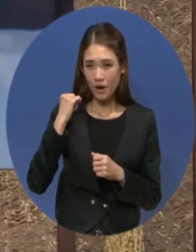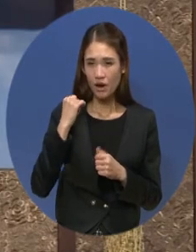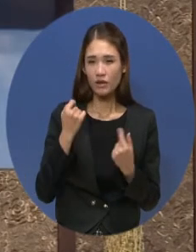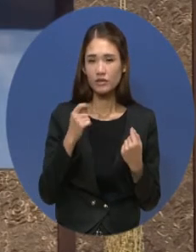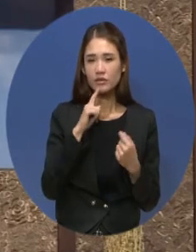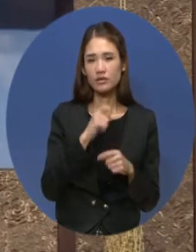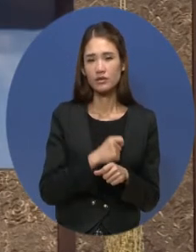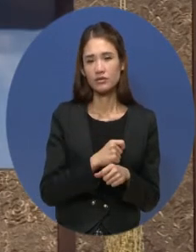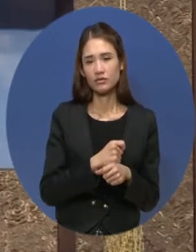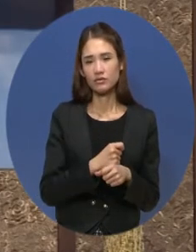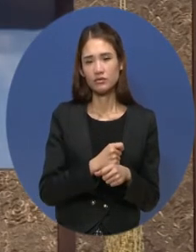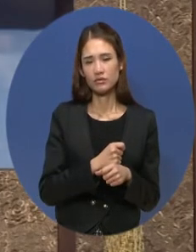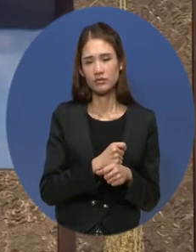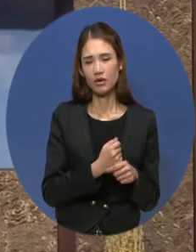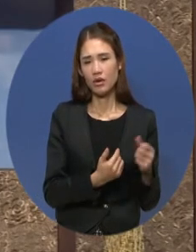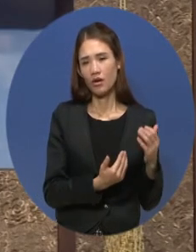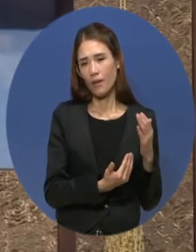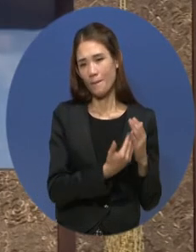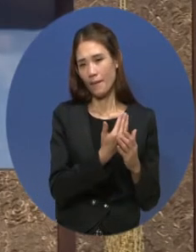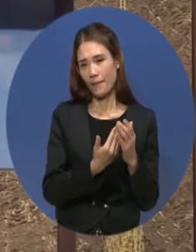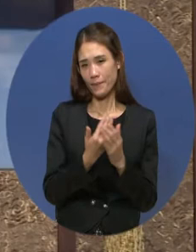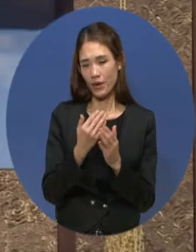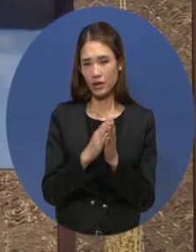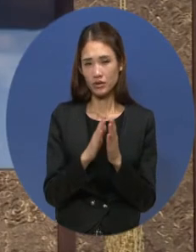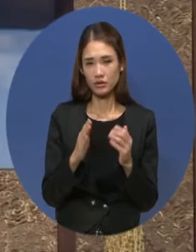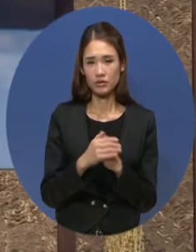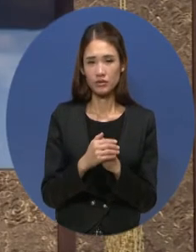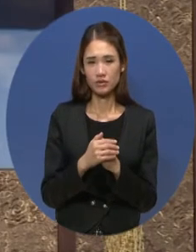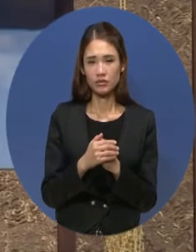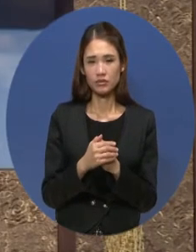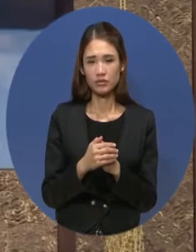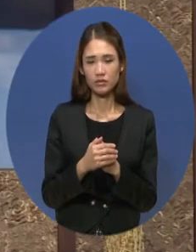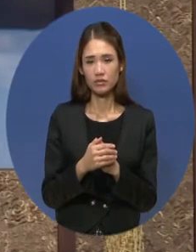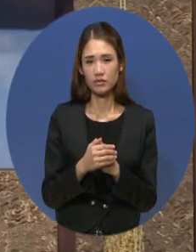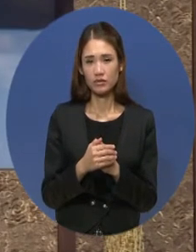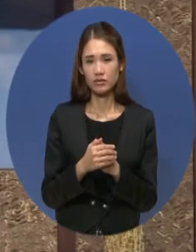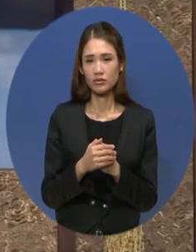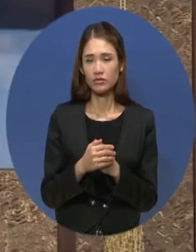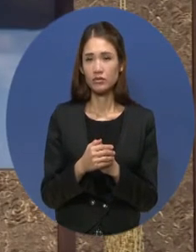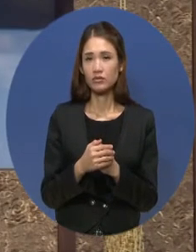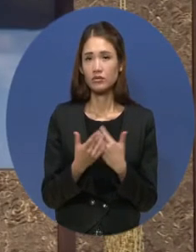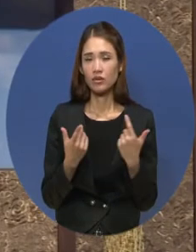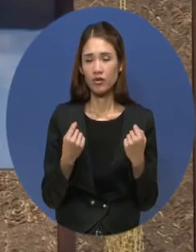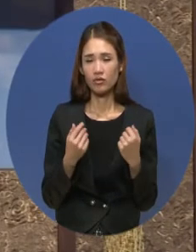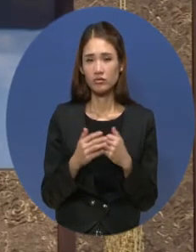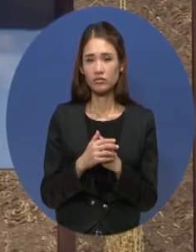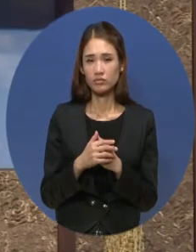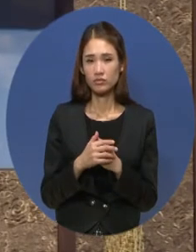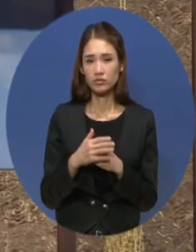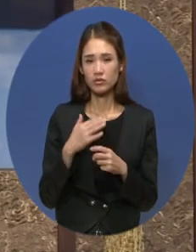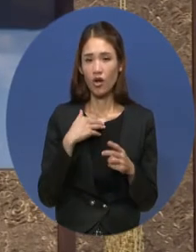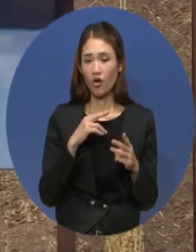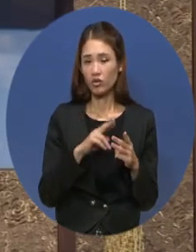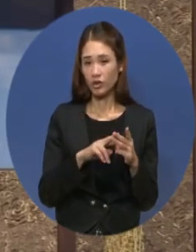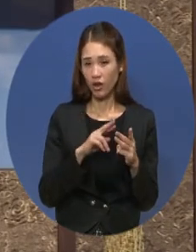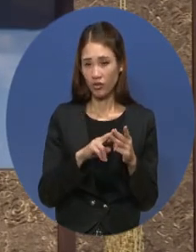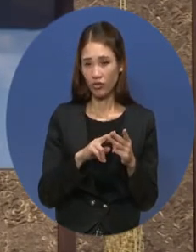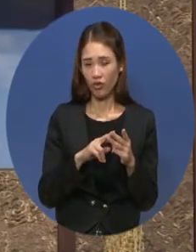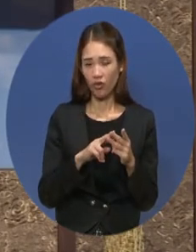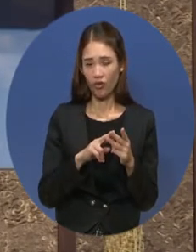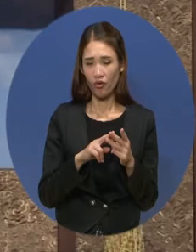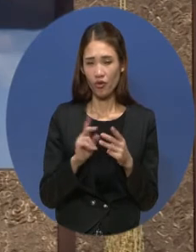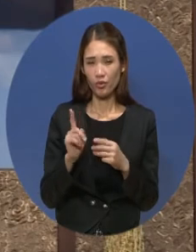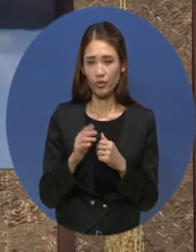한다거나 이런 현상들이 이제 발생하기 시작했고 그러다 보니까 저희 센터 입장에서는